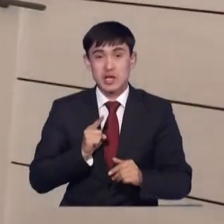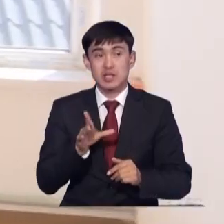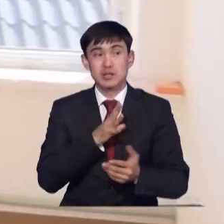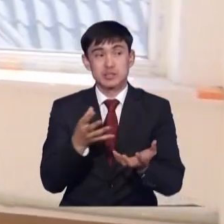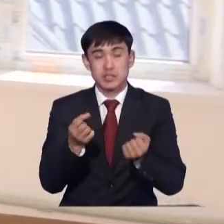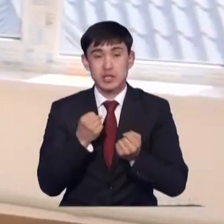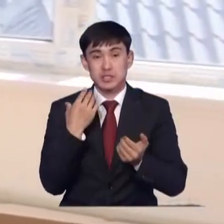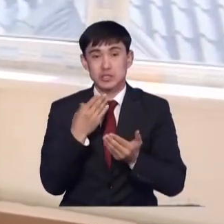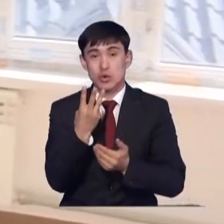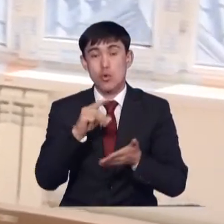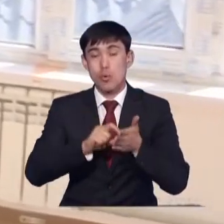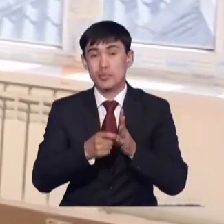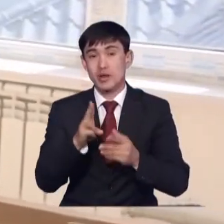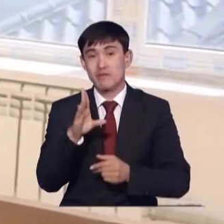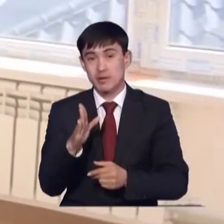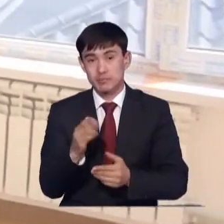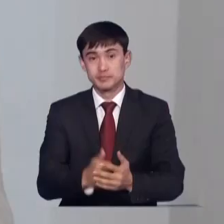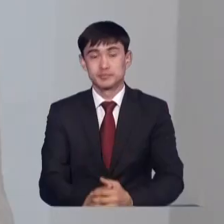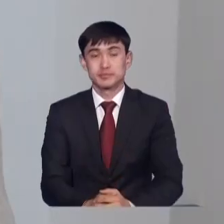обладательницей трёхкомнатной